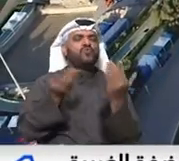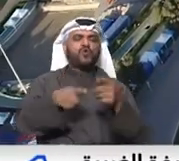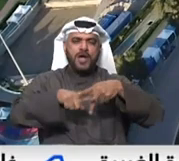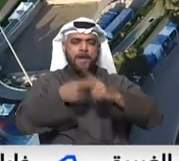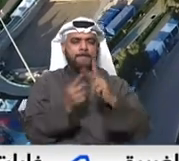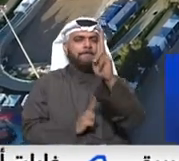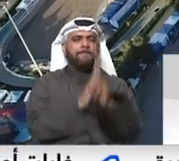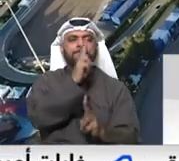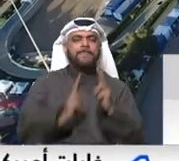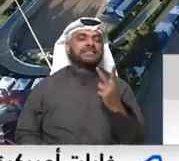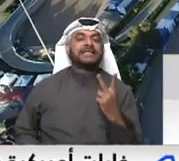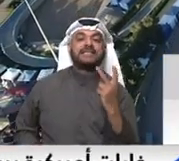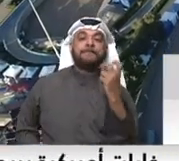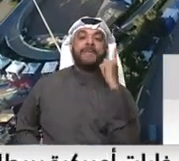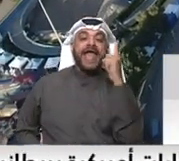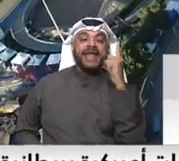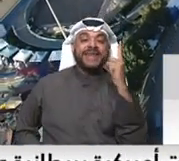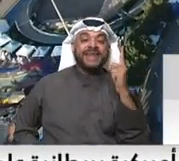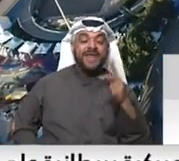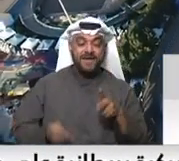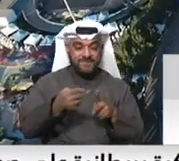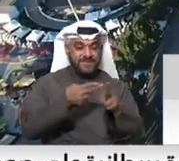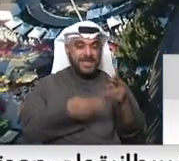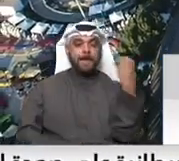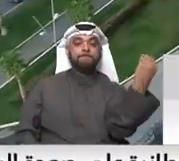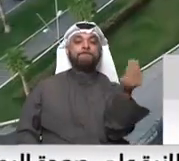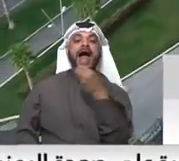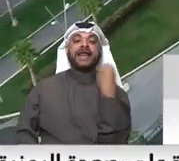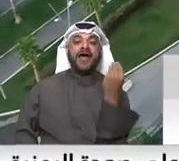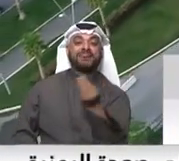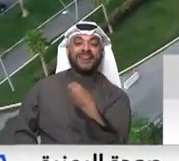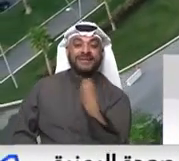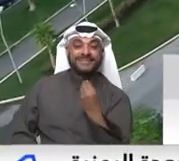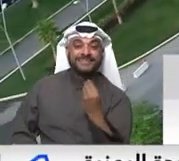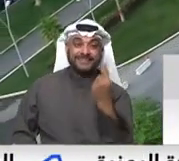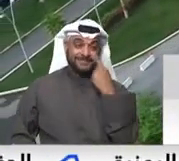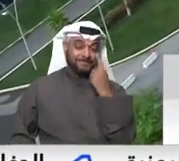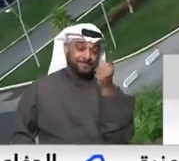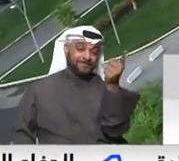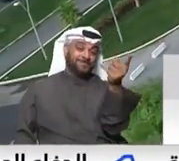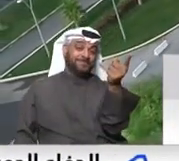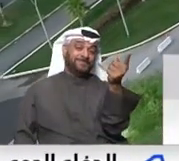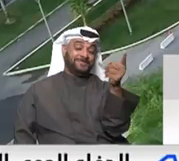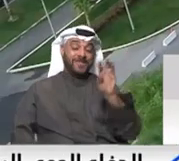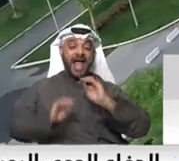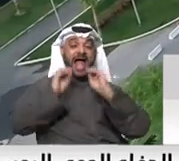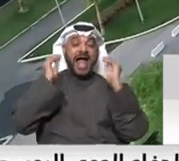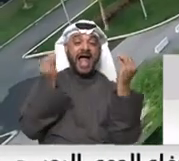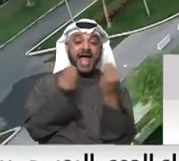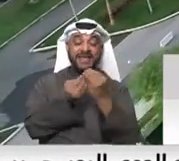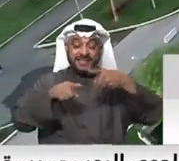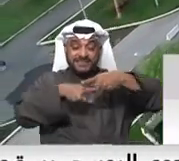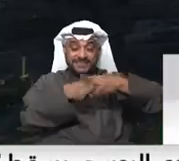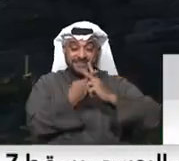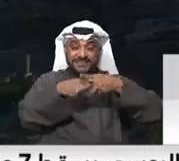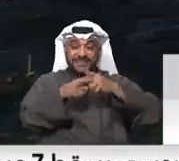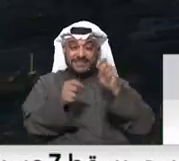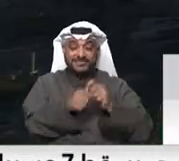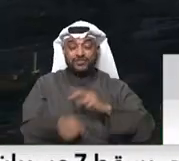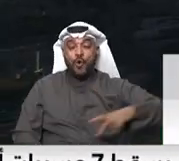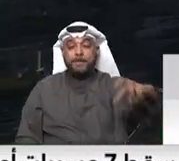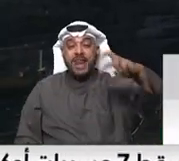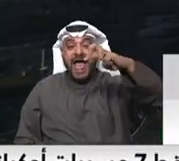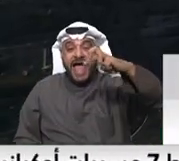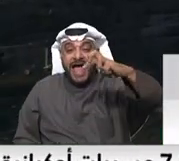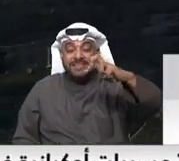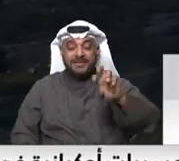كويتيا صنع في الكويت شعار حمله الهيئه العامه للصناع التي ستنطلق يوم غد الاحد بهدف تقديم